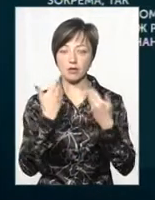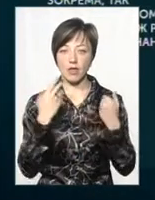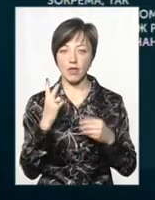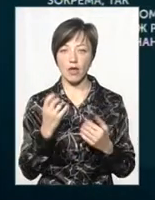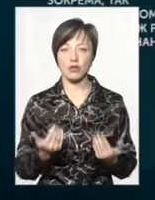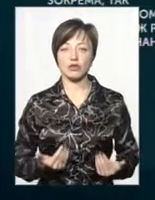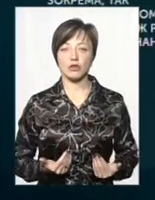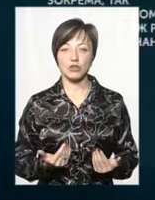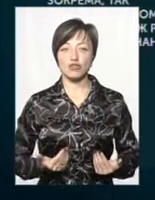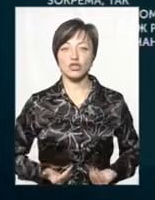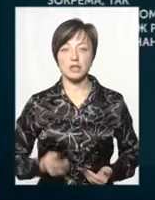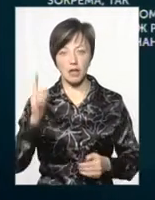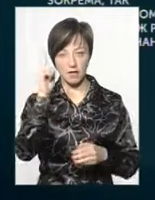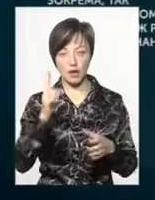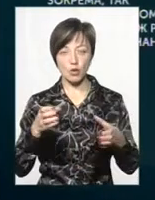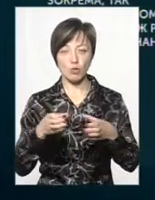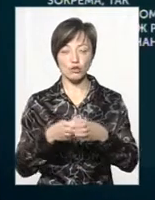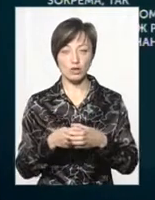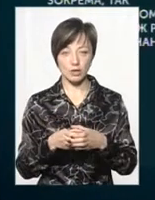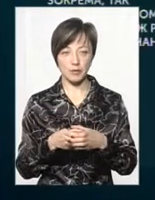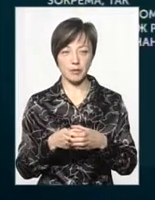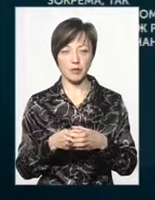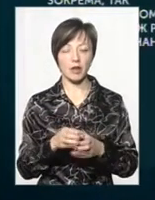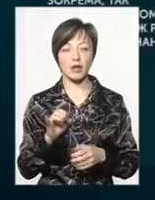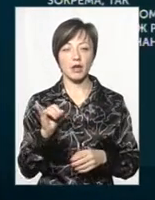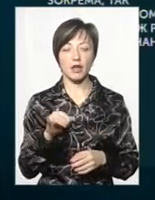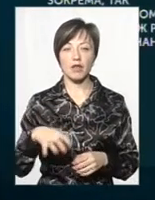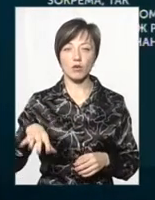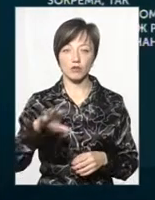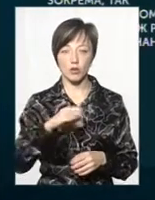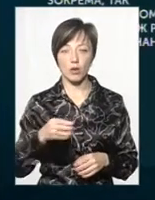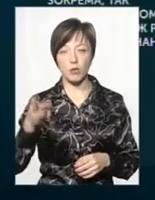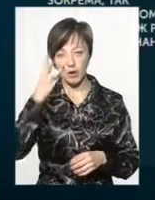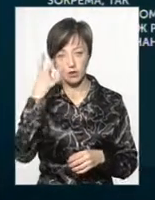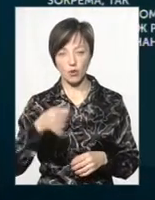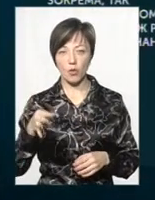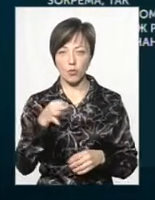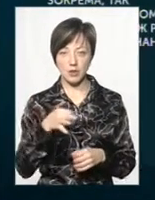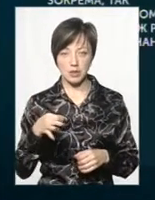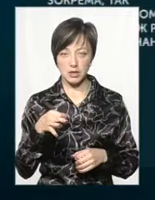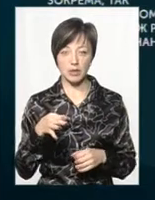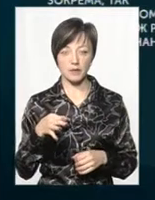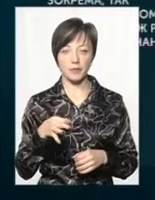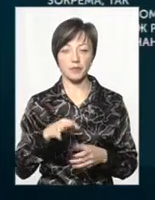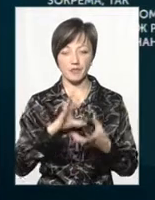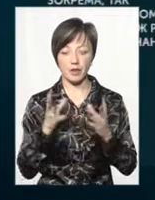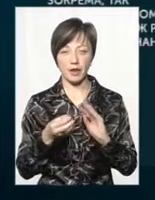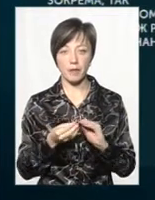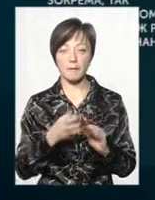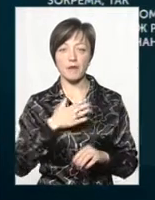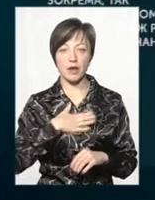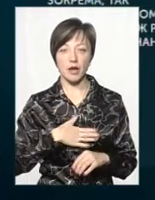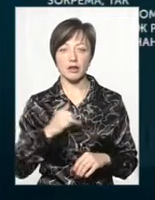на життя єврейської спільноти. Именно у нас в Хмельницкой области, я думаю, на Украине в целом. Приятно